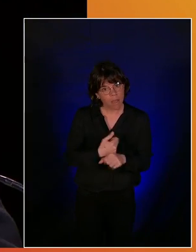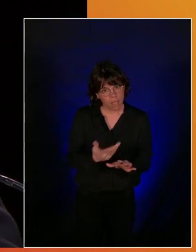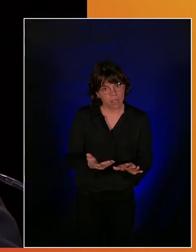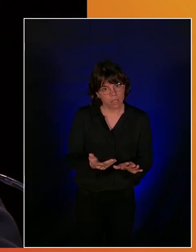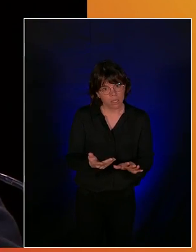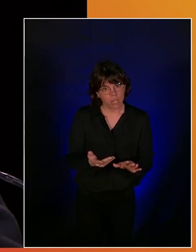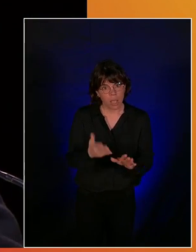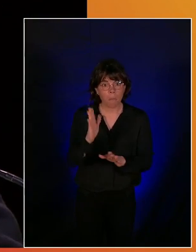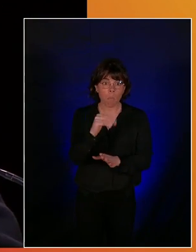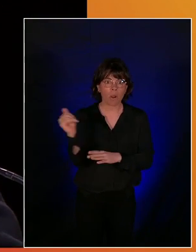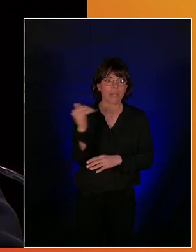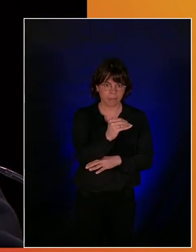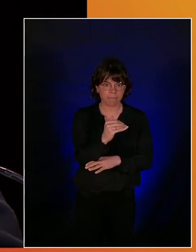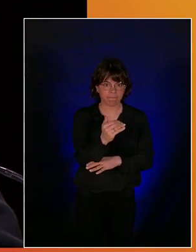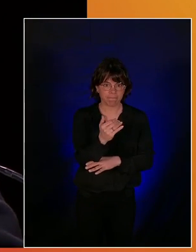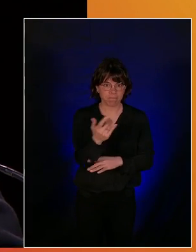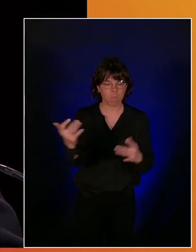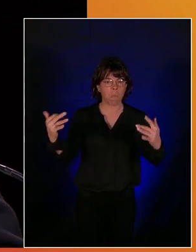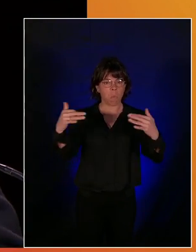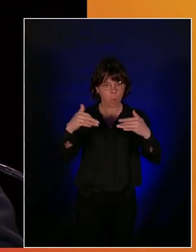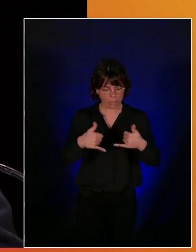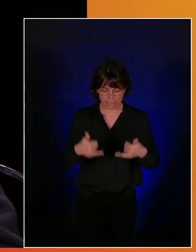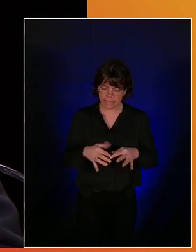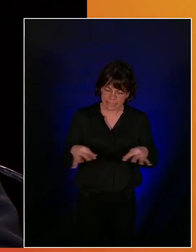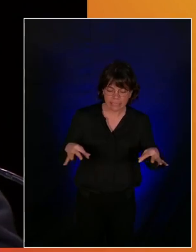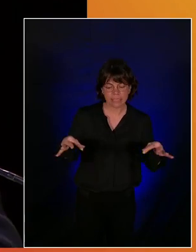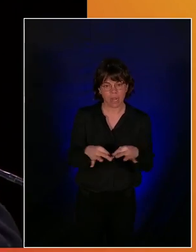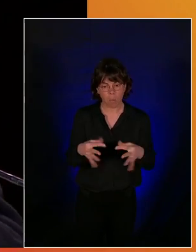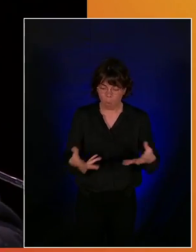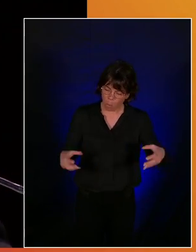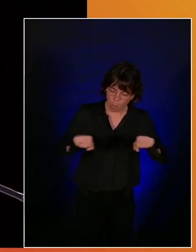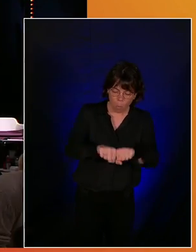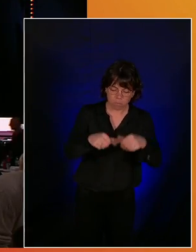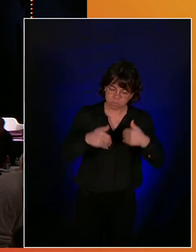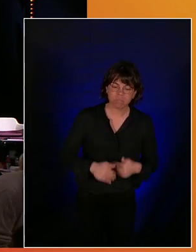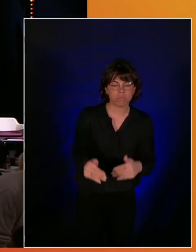à moins de qu nous soyons tous dans la salle et prêt à reprendre s'il vous